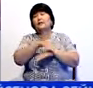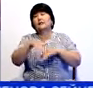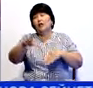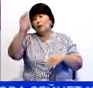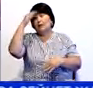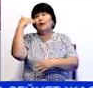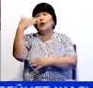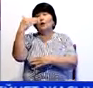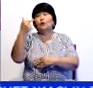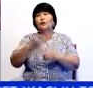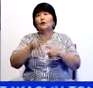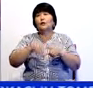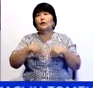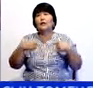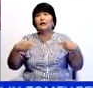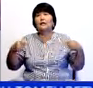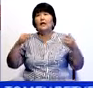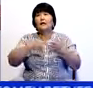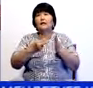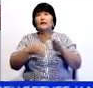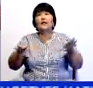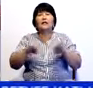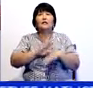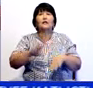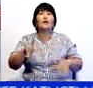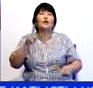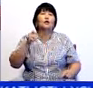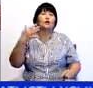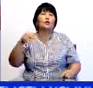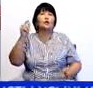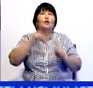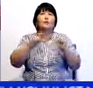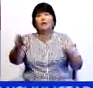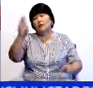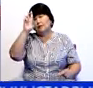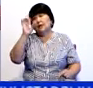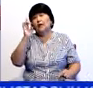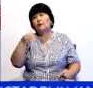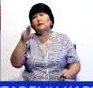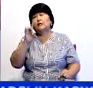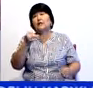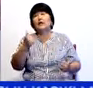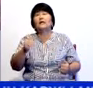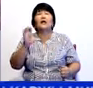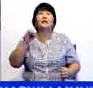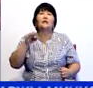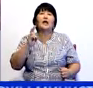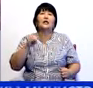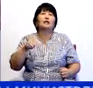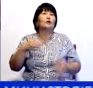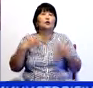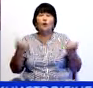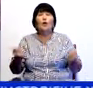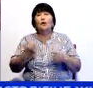ту тұғырының түсі стандартқа сәйкес келмейді. 150-ші орта мектебінде мемлекеттік рәміздерге арналған стенд жоқ. Тоғай ауылдық